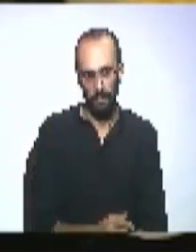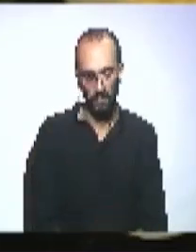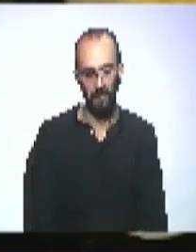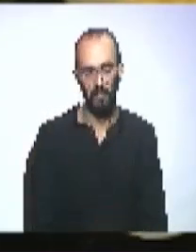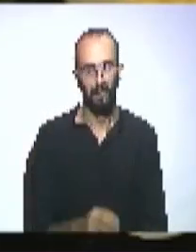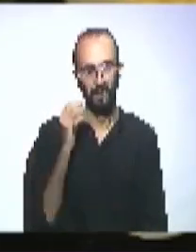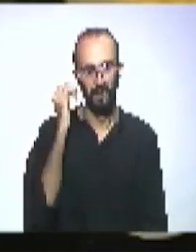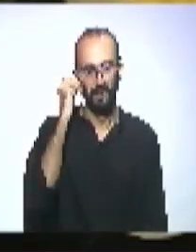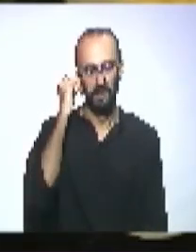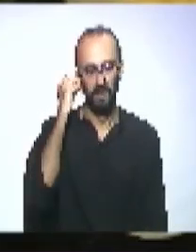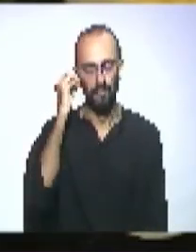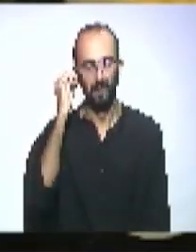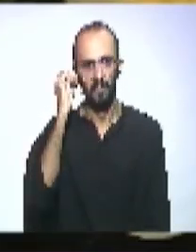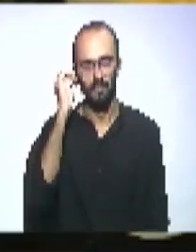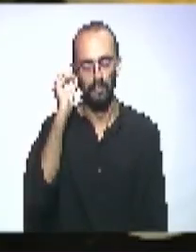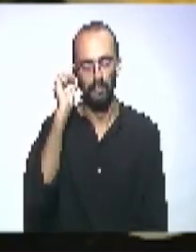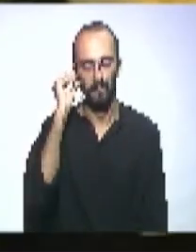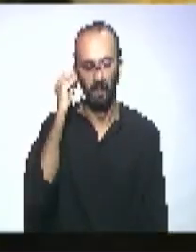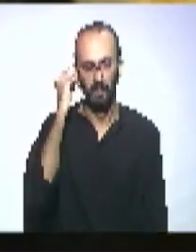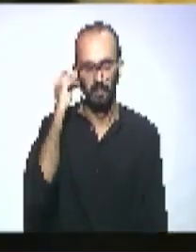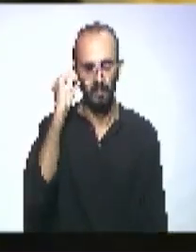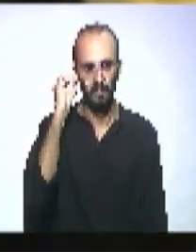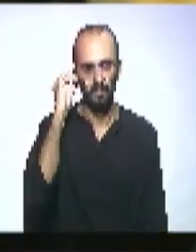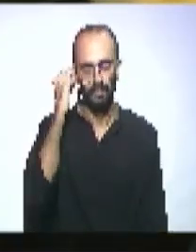بنحاول نقربها يعني بنحاول نقرب المسافه